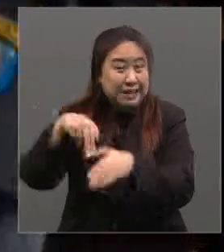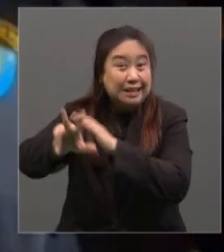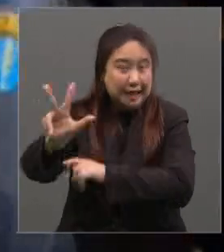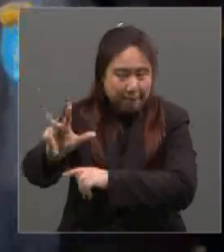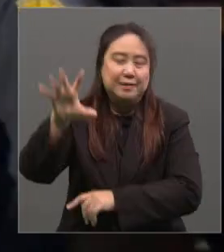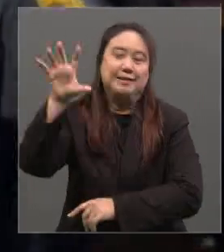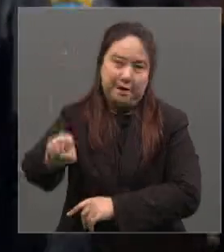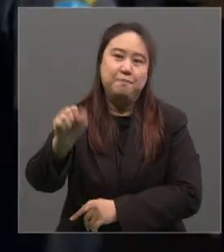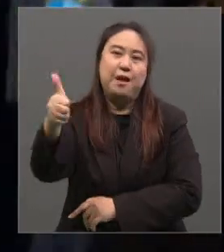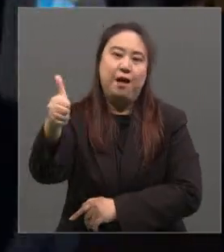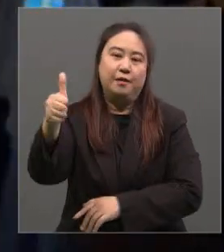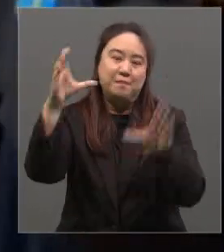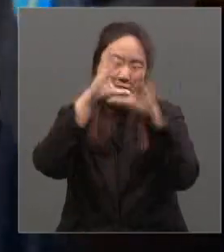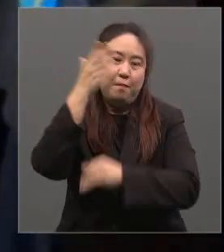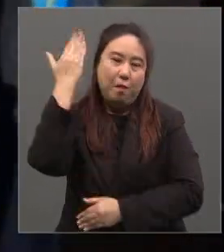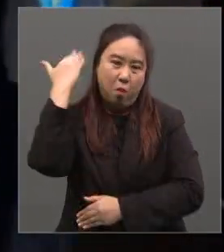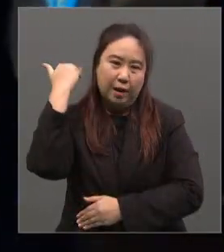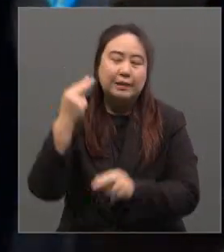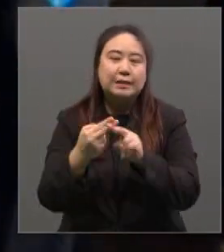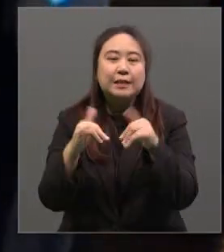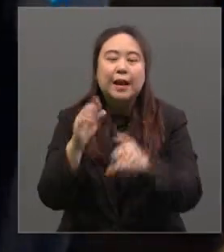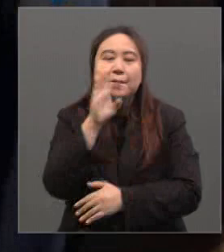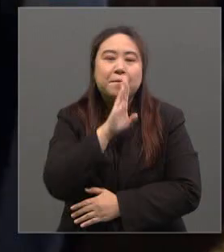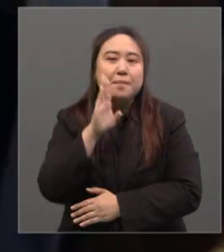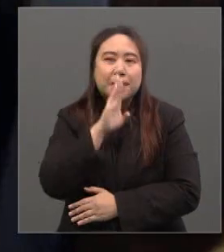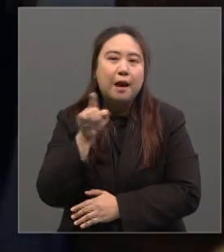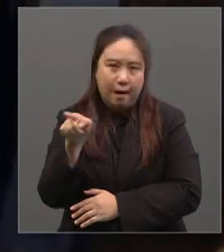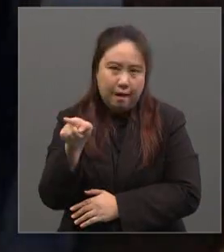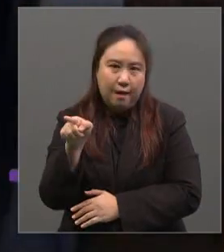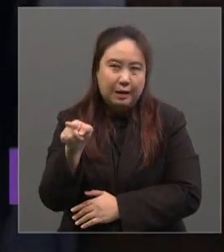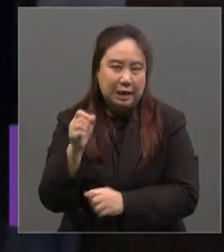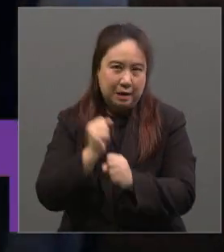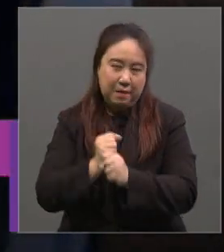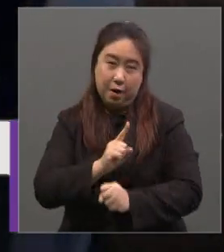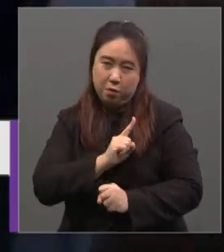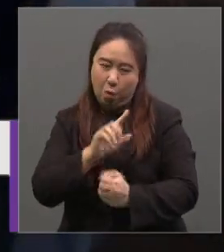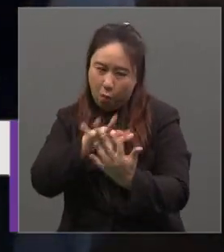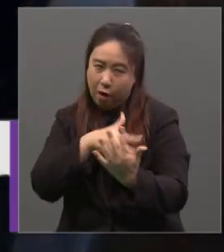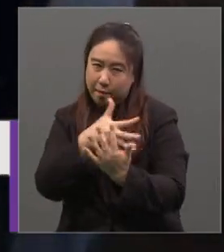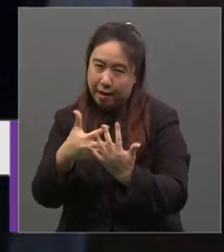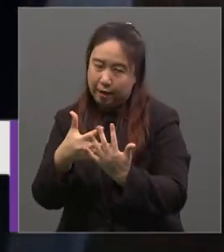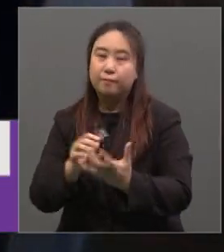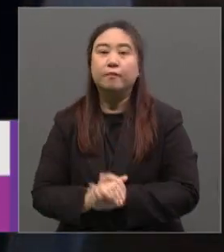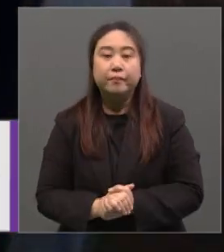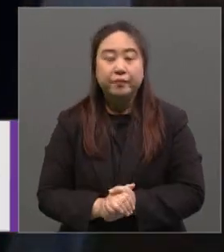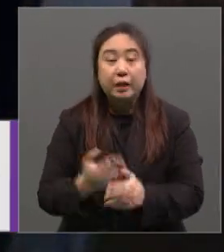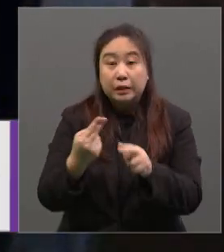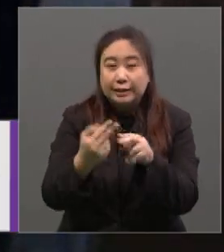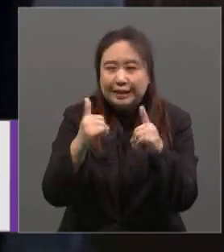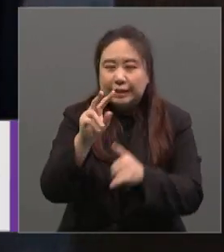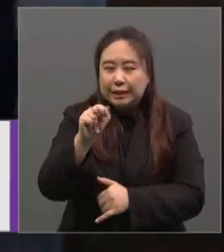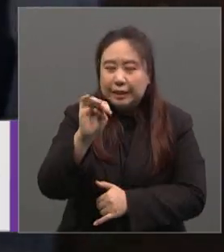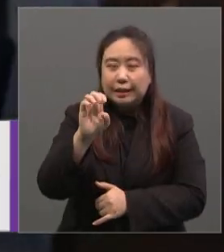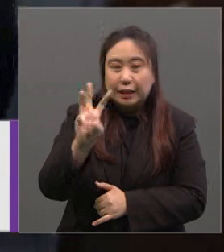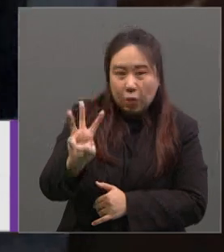ช่วงกลางดึกประกอบไปด้วยนายศราวุธหรือว่าเบียร์ฉายาเบียร์กอไผ่คนวางแผนปล้นนายนครินทร์หรือว่านิวและ